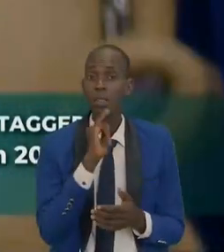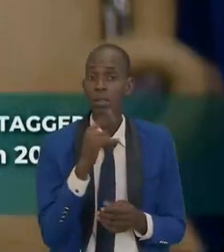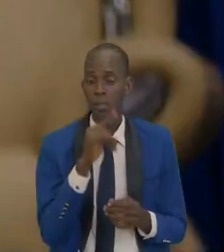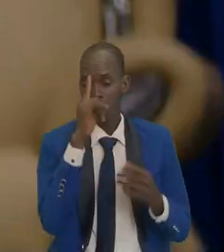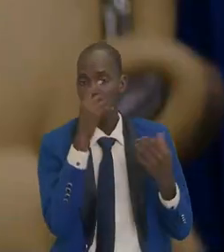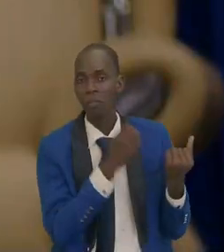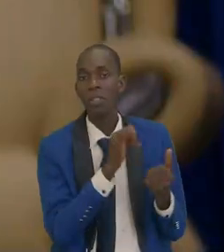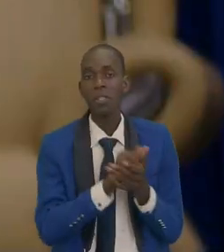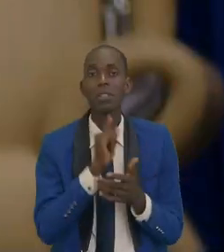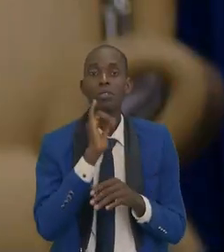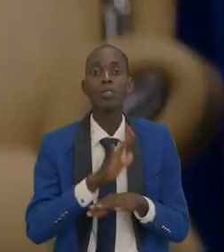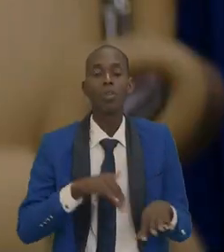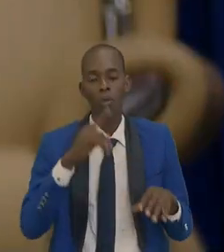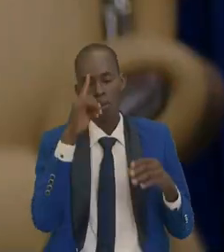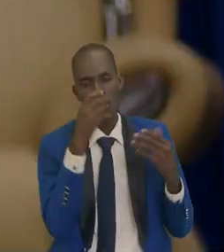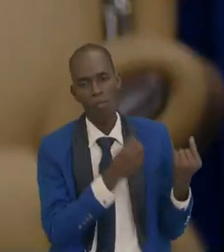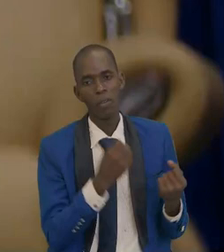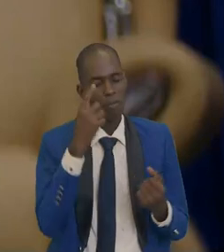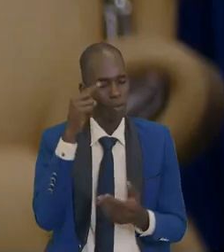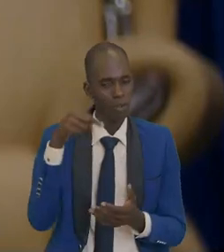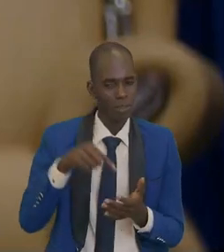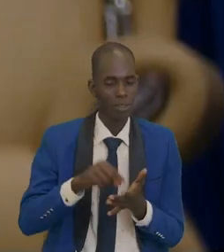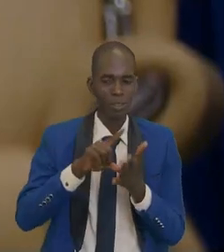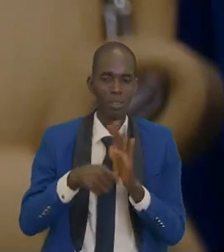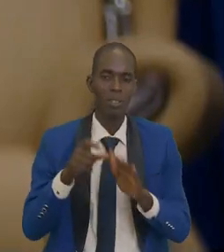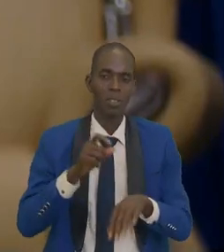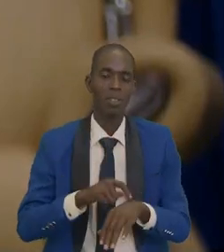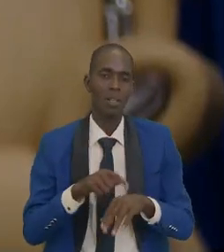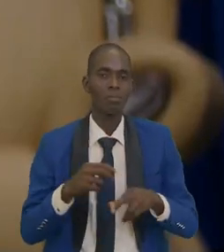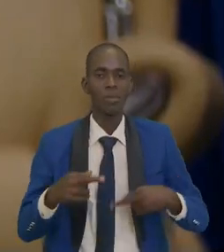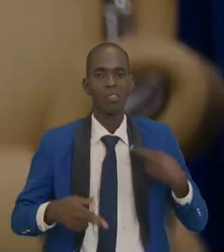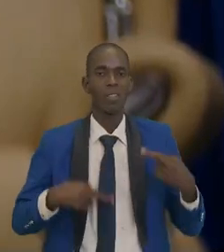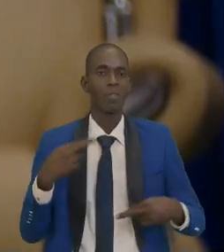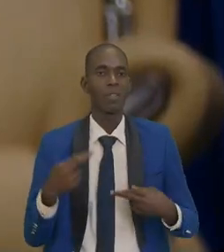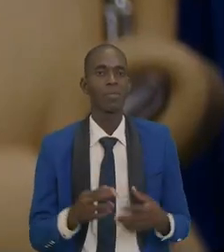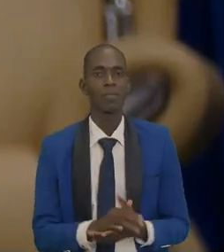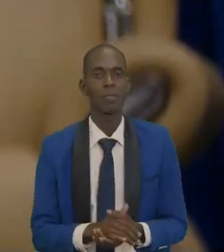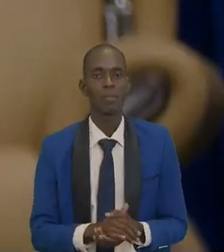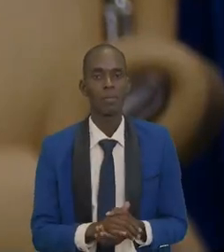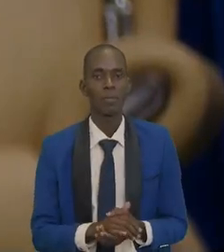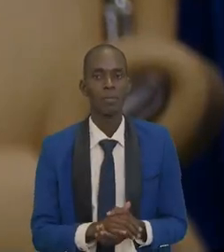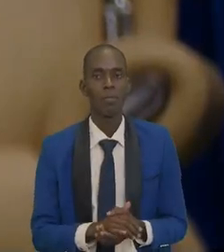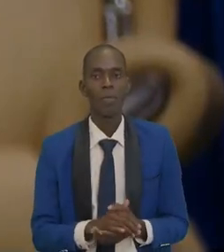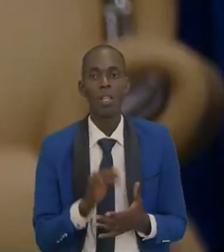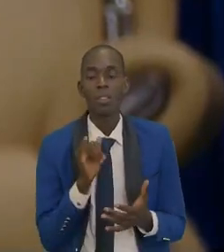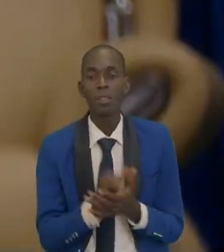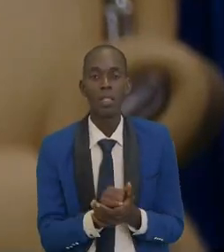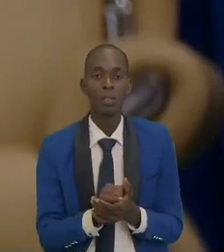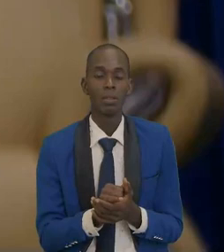foi, ça, c'est la foi. Pour ces derniers jours, le réveil des derniers jours.